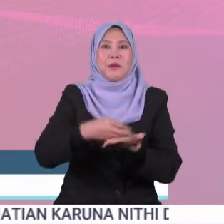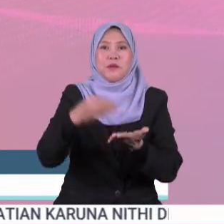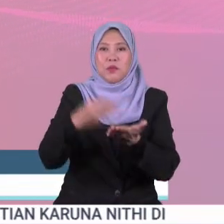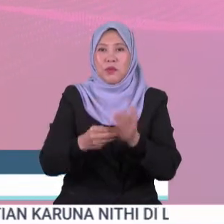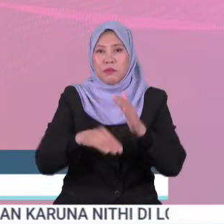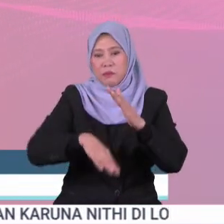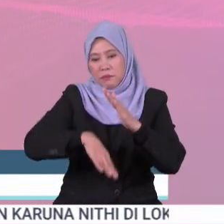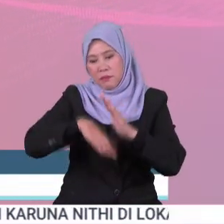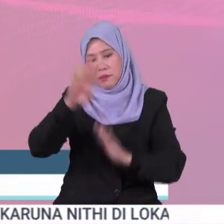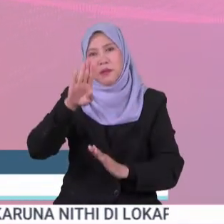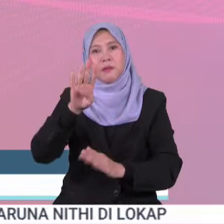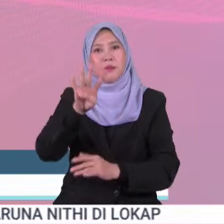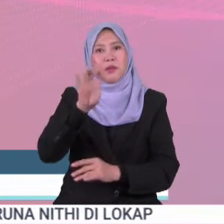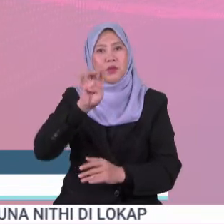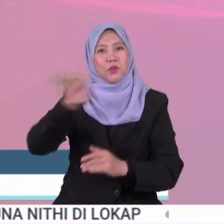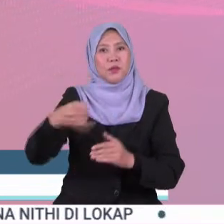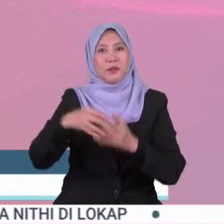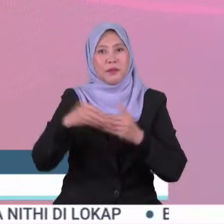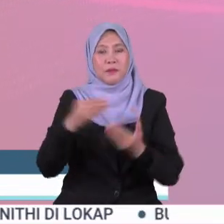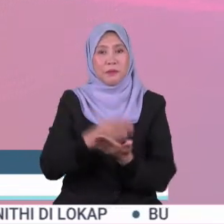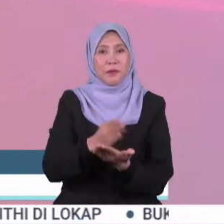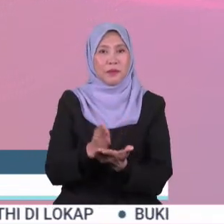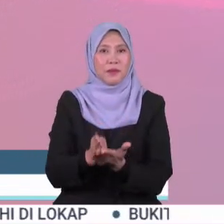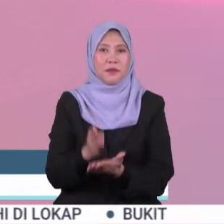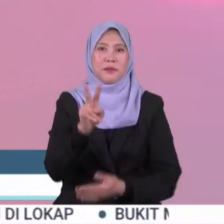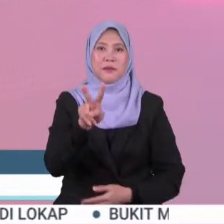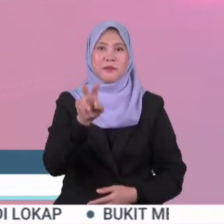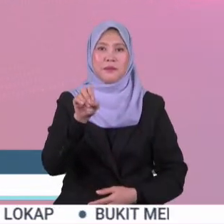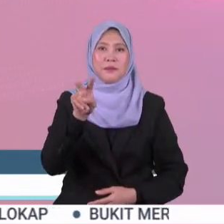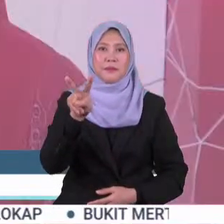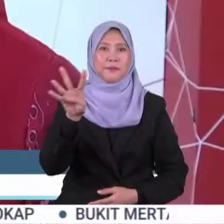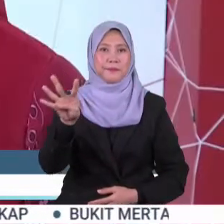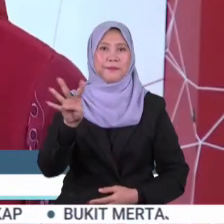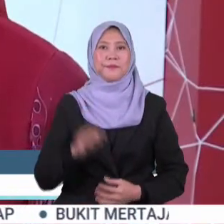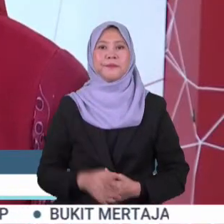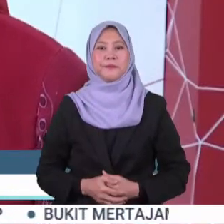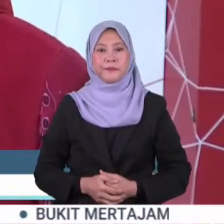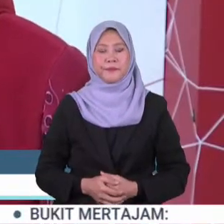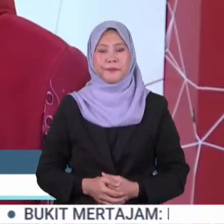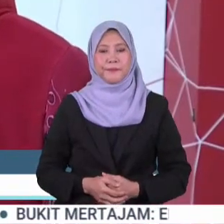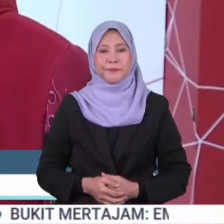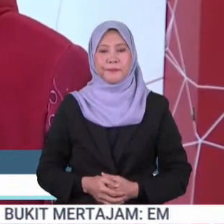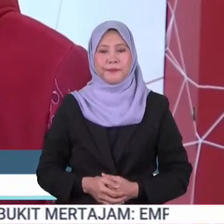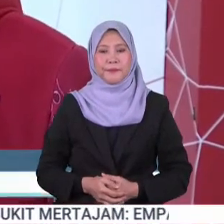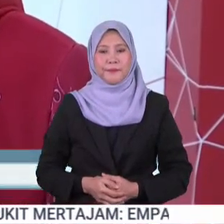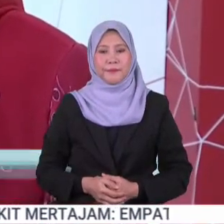lebih RM400 juta dalam belanjawan 2024.